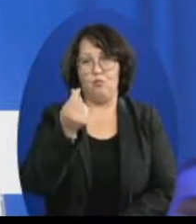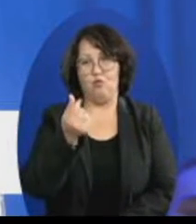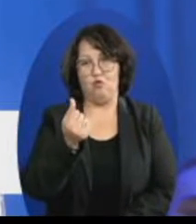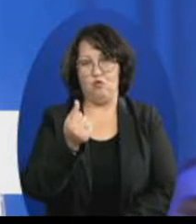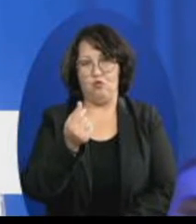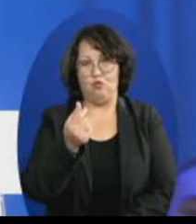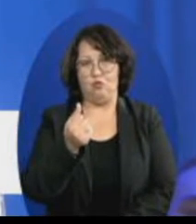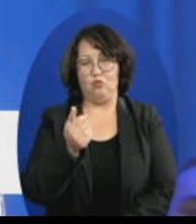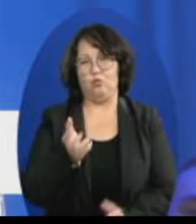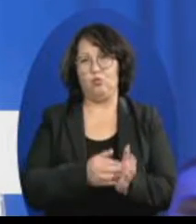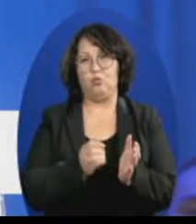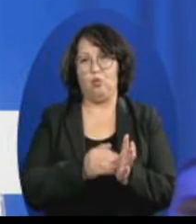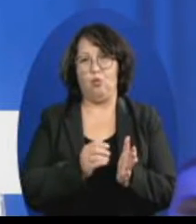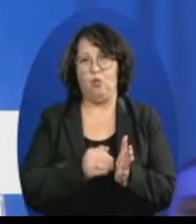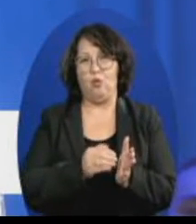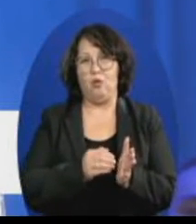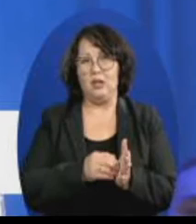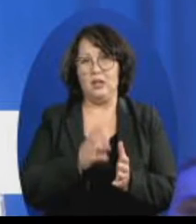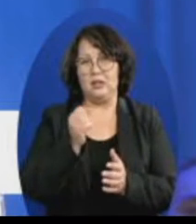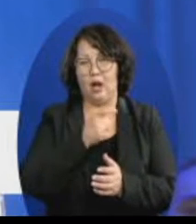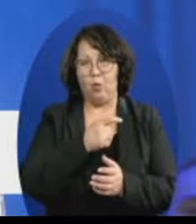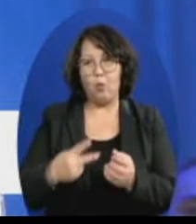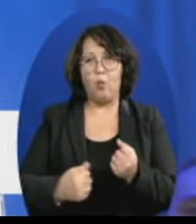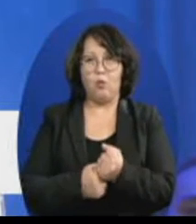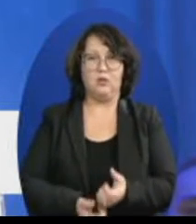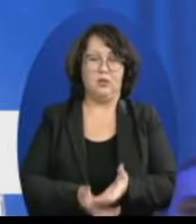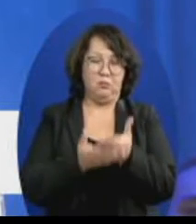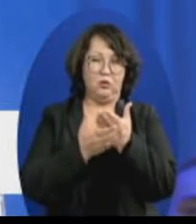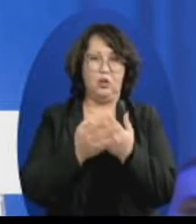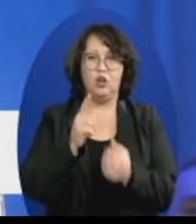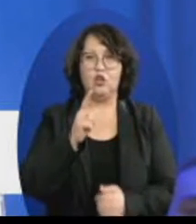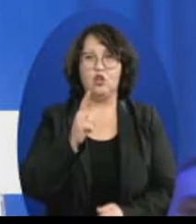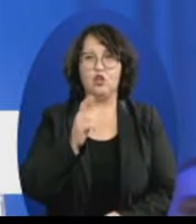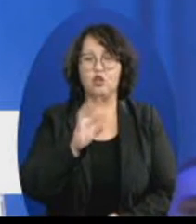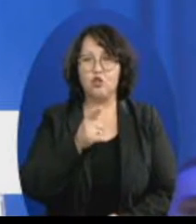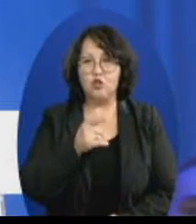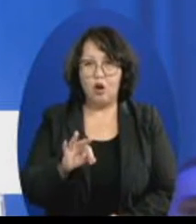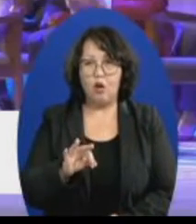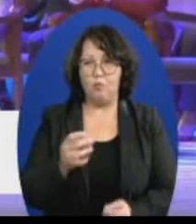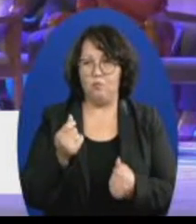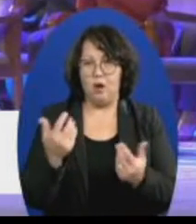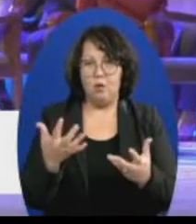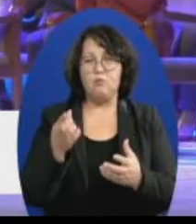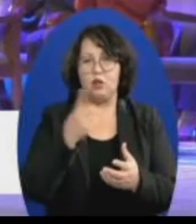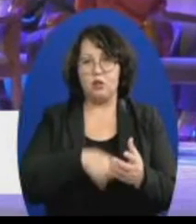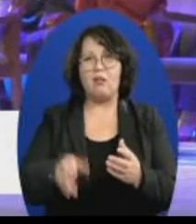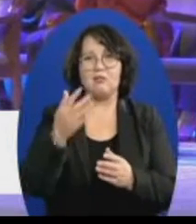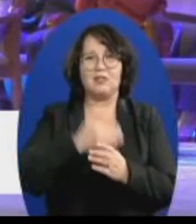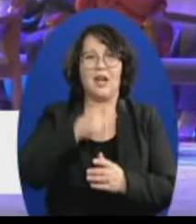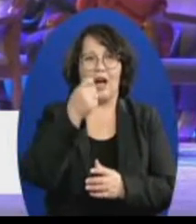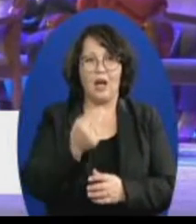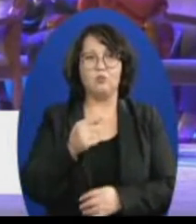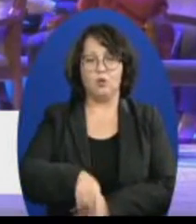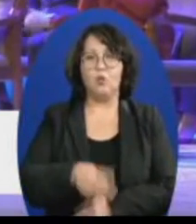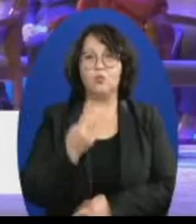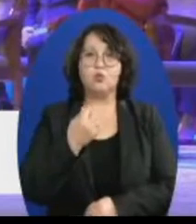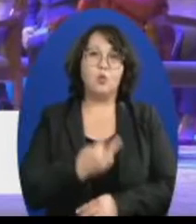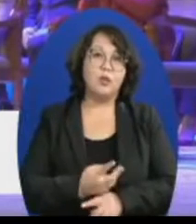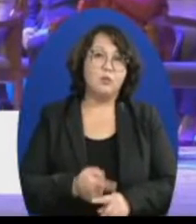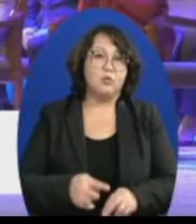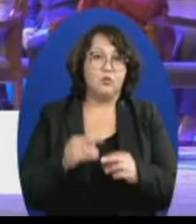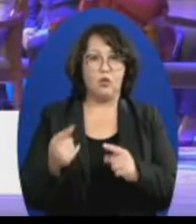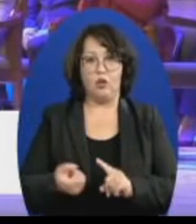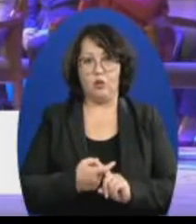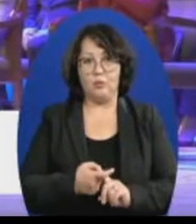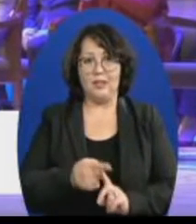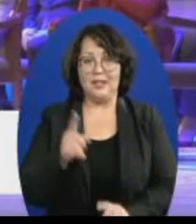гагц буу нэг зүйл дуттыг. Энэ юу дуттыг гэхэлэр ерөөсөө хөрөнгө мөн санхүү дээр очиод булаа зогсдог. Үндсэн хуулийн нэмэлт өөрчлөлттэй